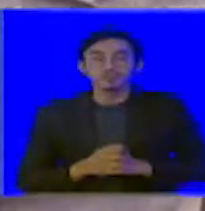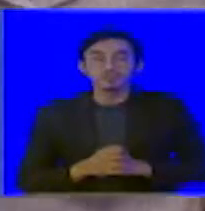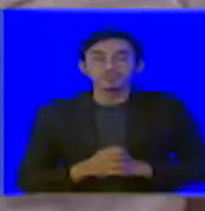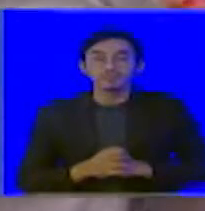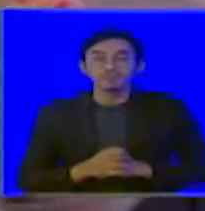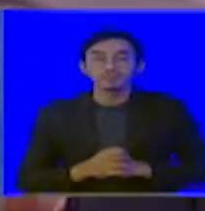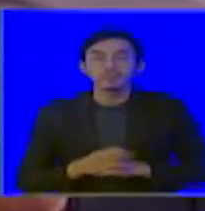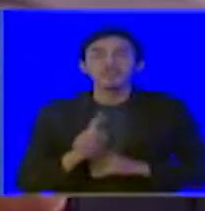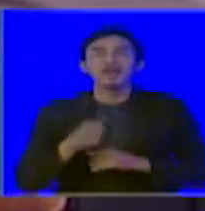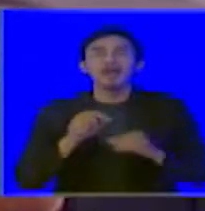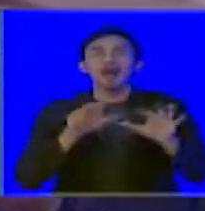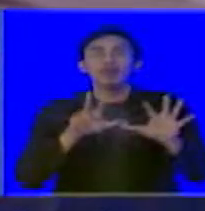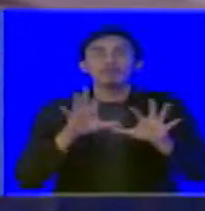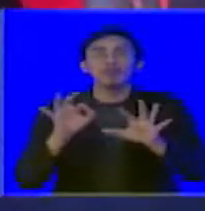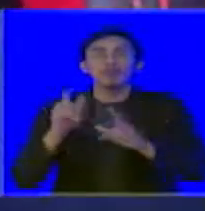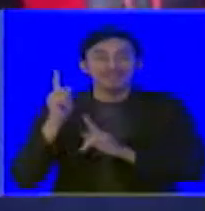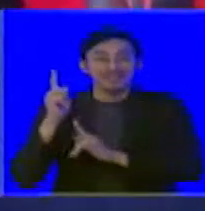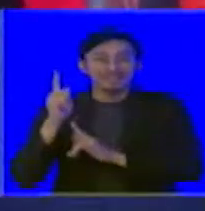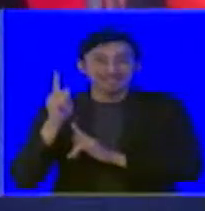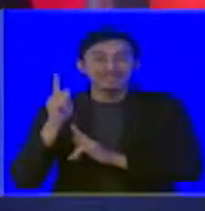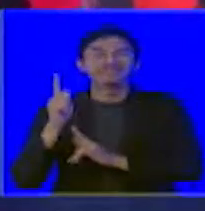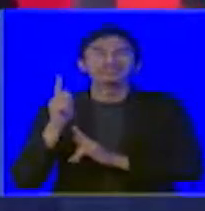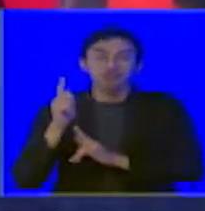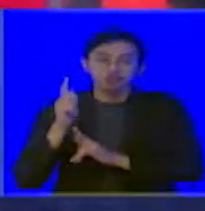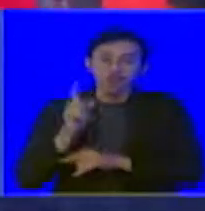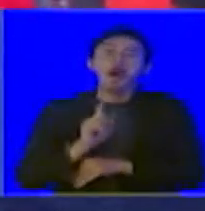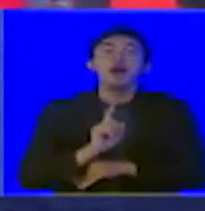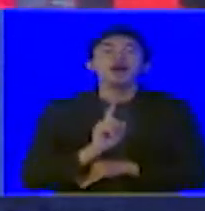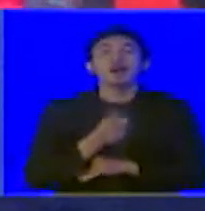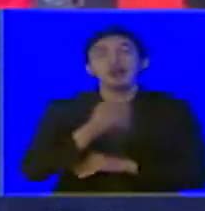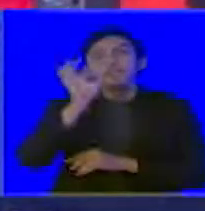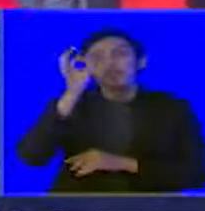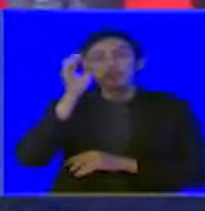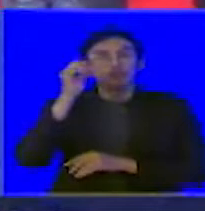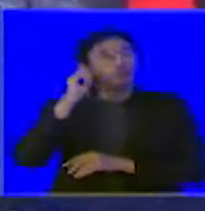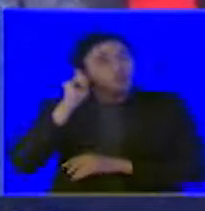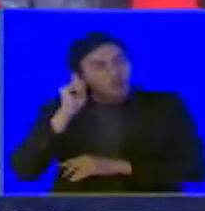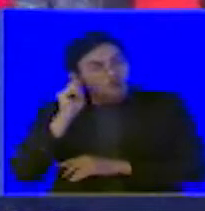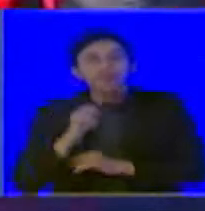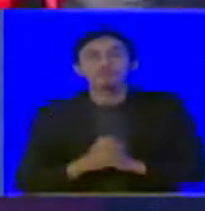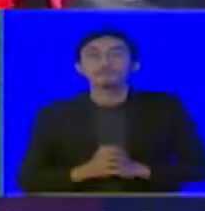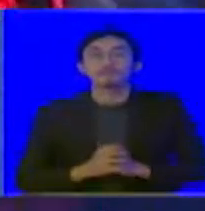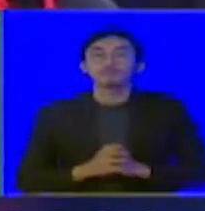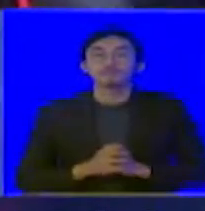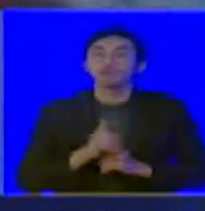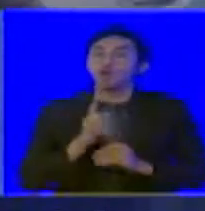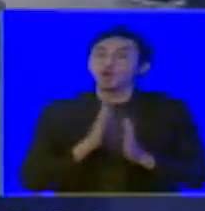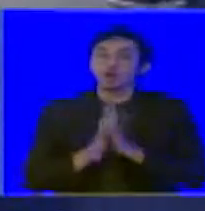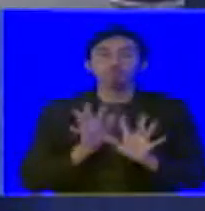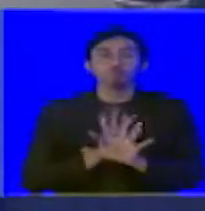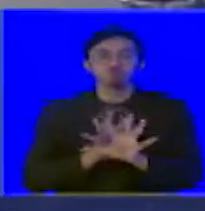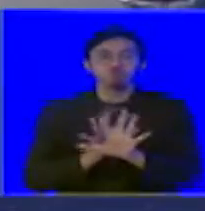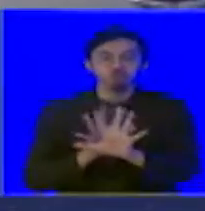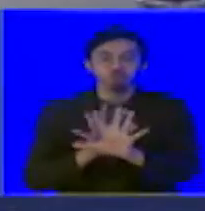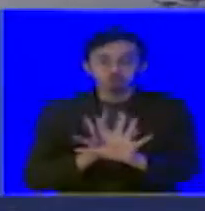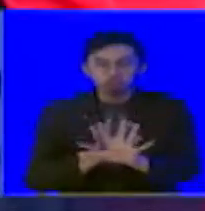TNI dan juga on TNI yang akan menjaga keamanan di Garda terdepan di mana memang berhadapan langsung buru-buru wanita